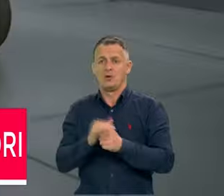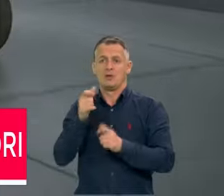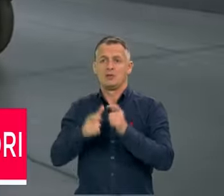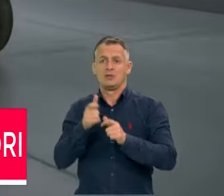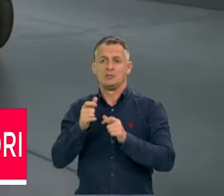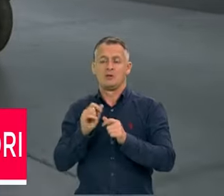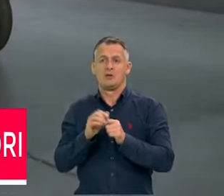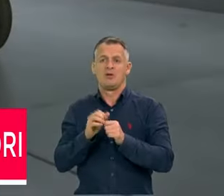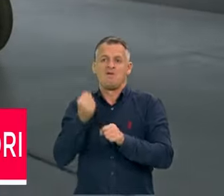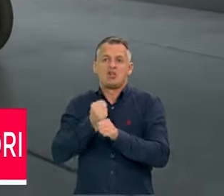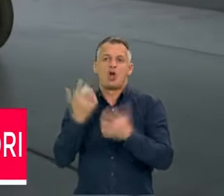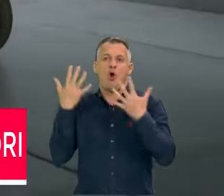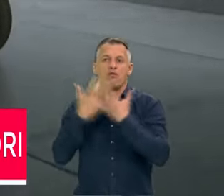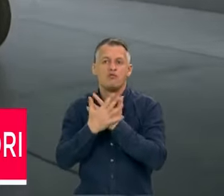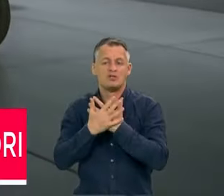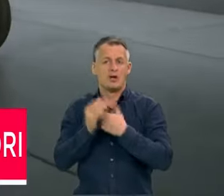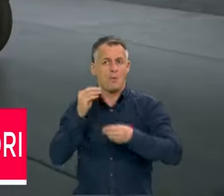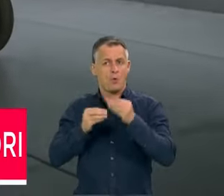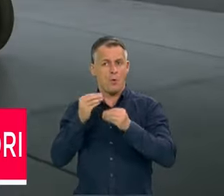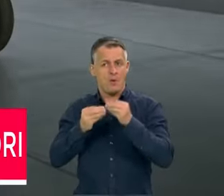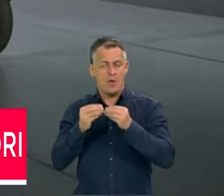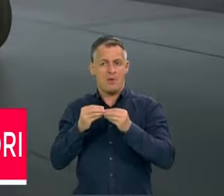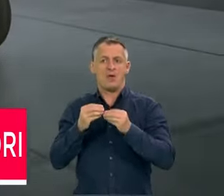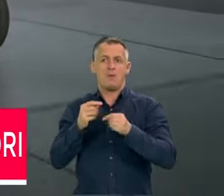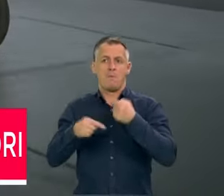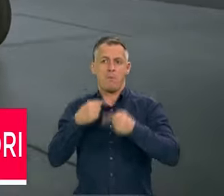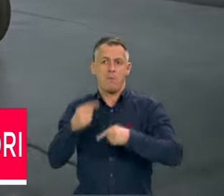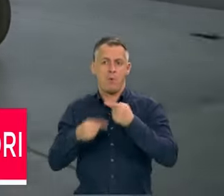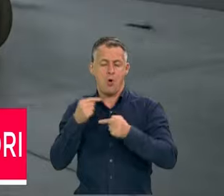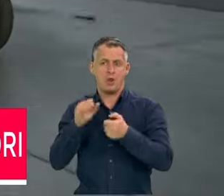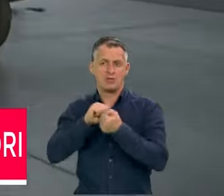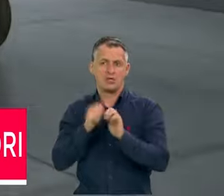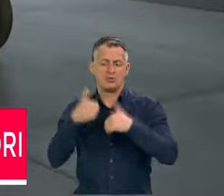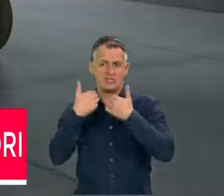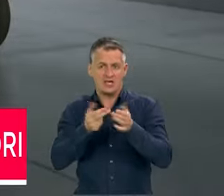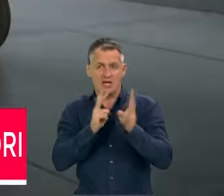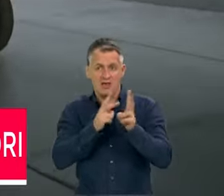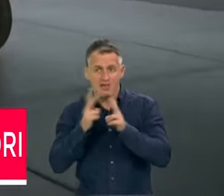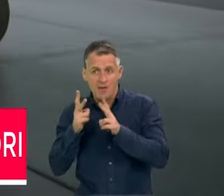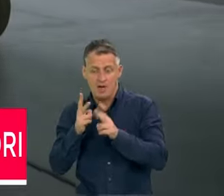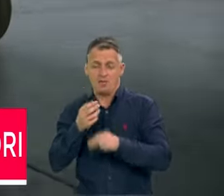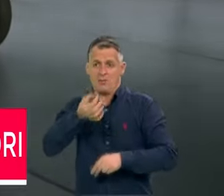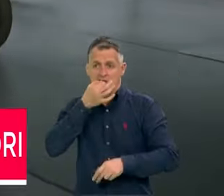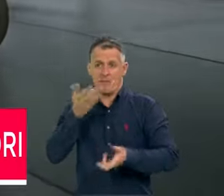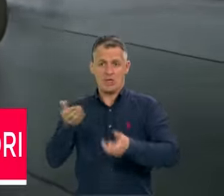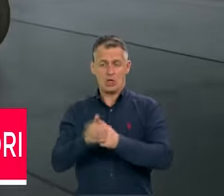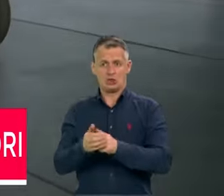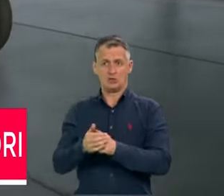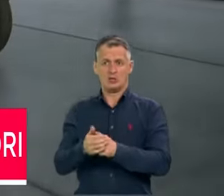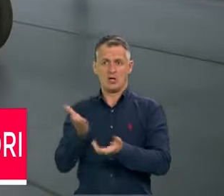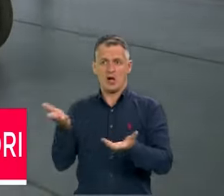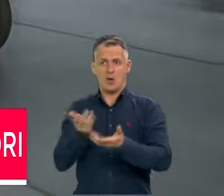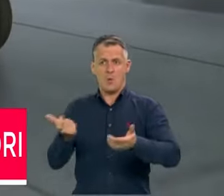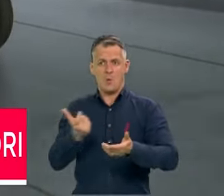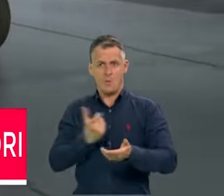diferite tulburări de rit sau face o confuzie majoră în administrarea unei doze de medicament ă care poate să